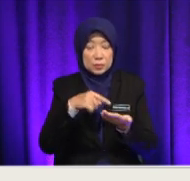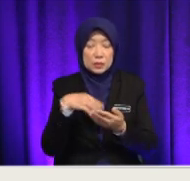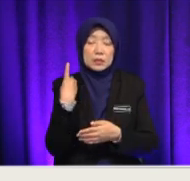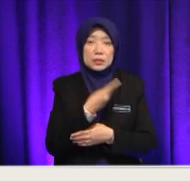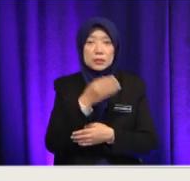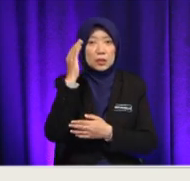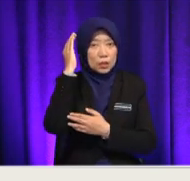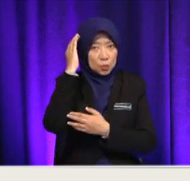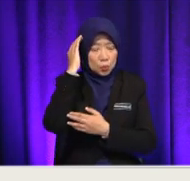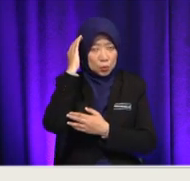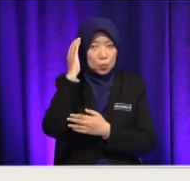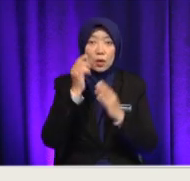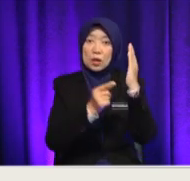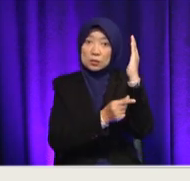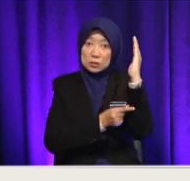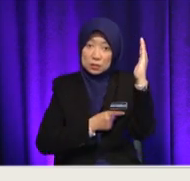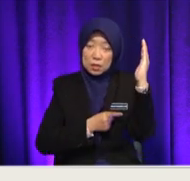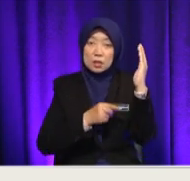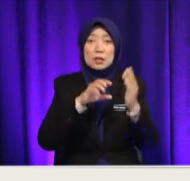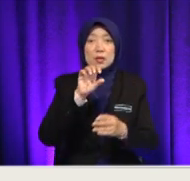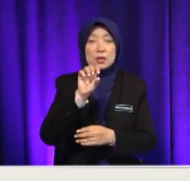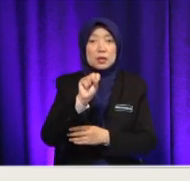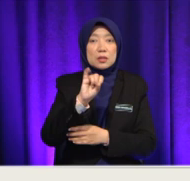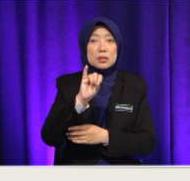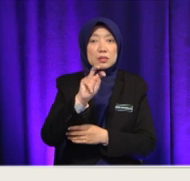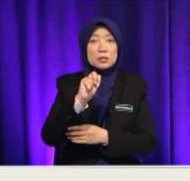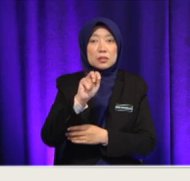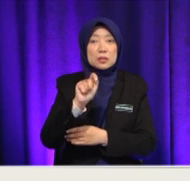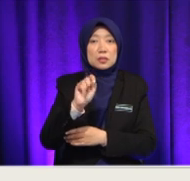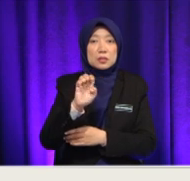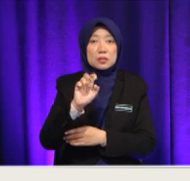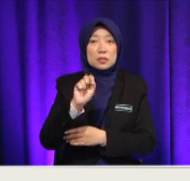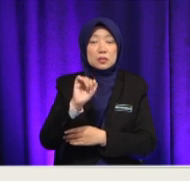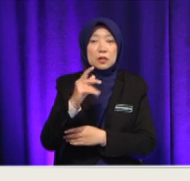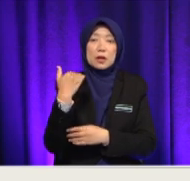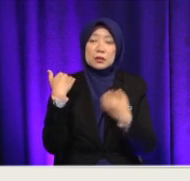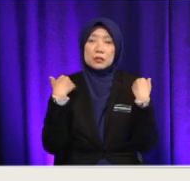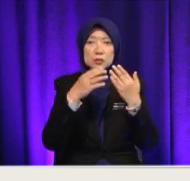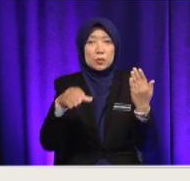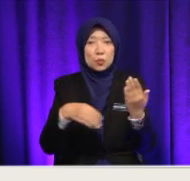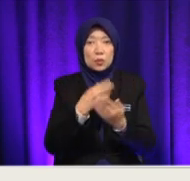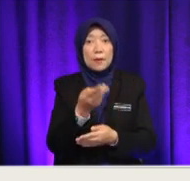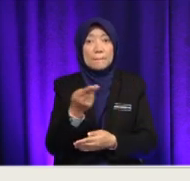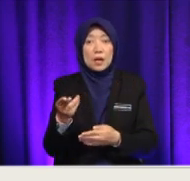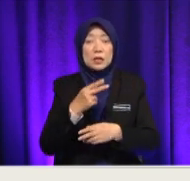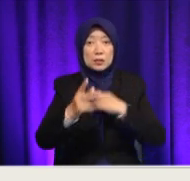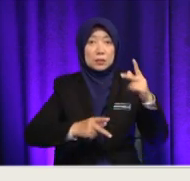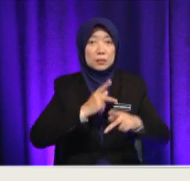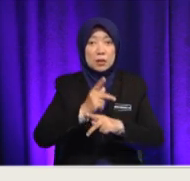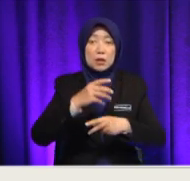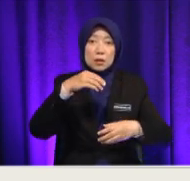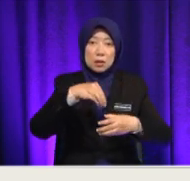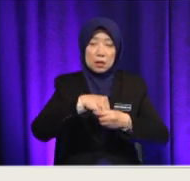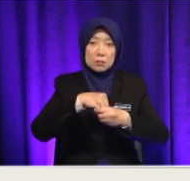bahawa getah sintetik. Okey. So, maksudnya ada campuran bahan kimia di dalamnya. Okey.